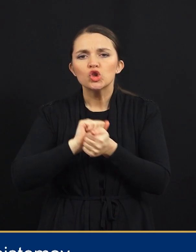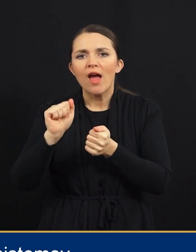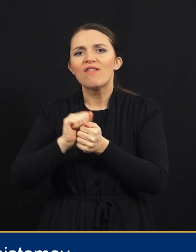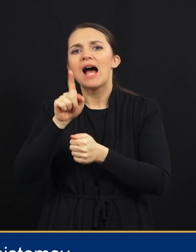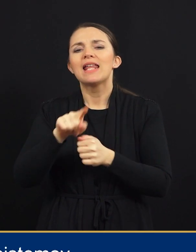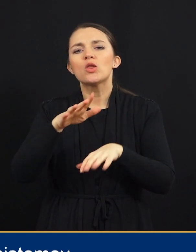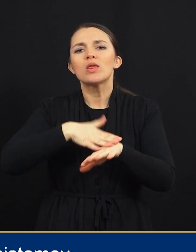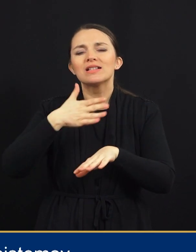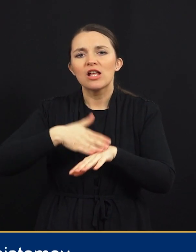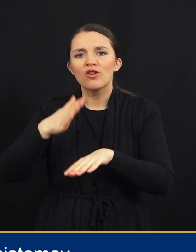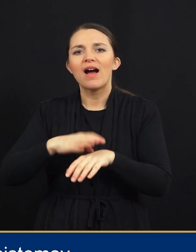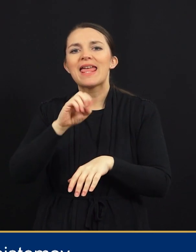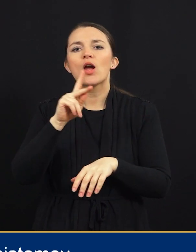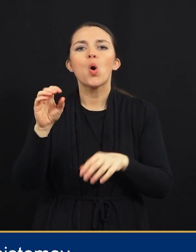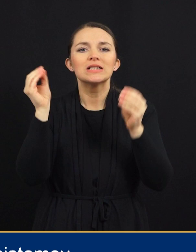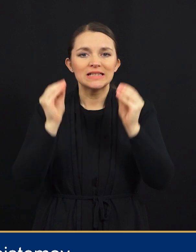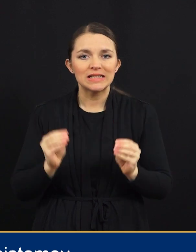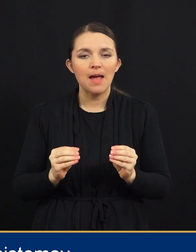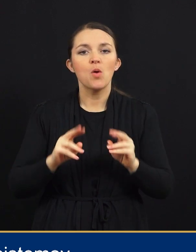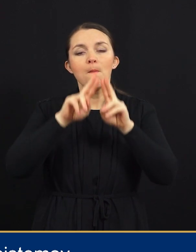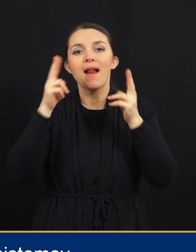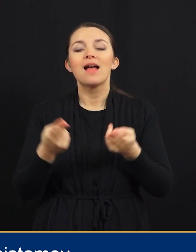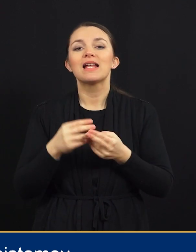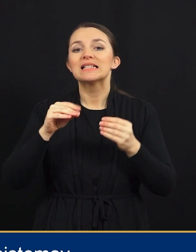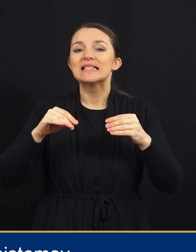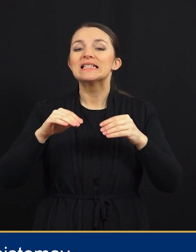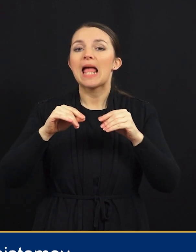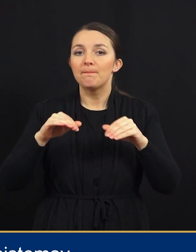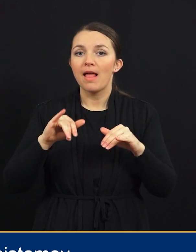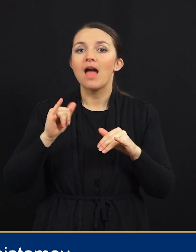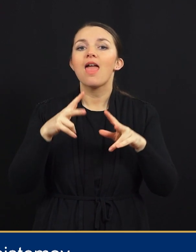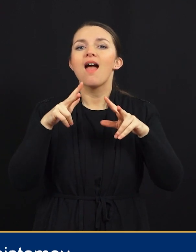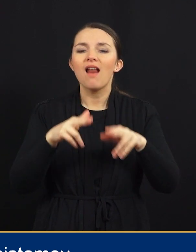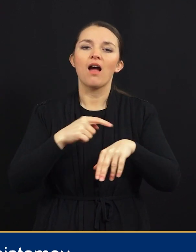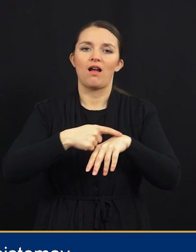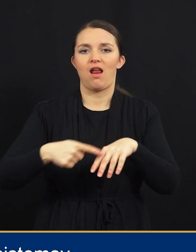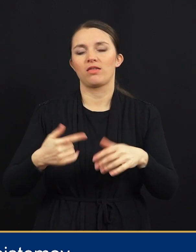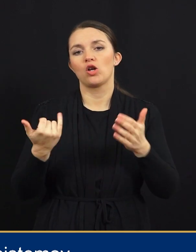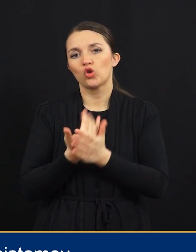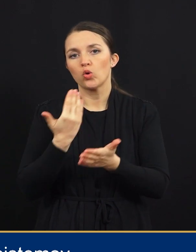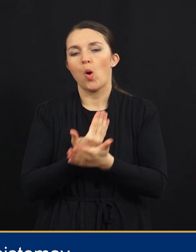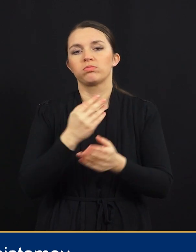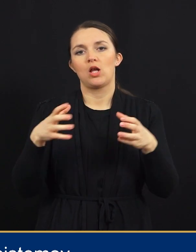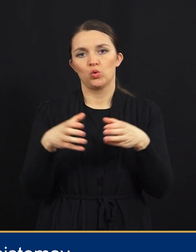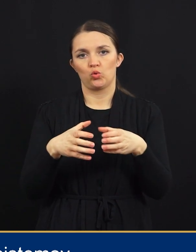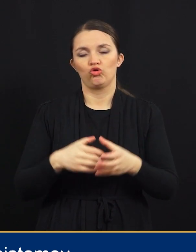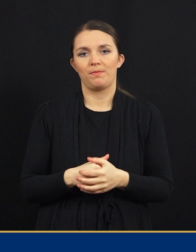Uničevanje in onesnaževanje ekosistemov planeta Zemlje je rak rana sodobne družbe.